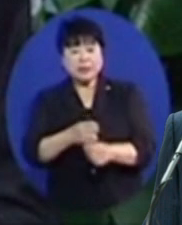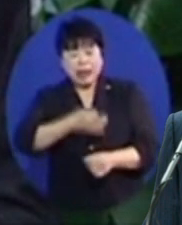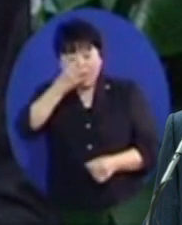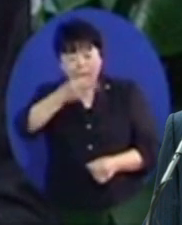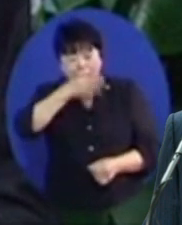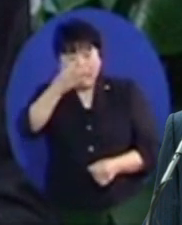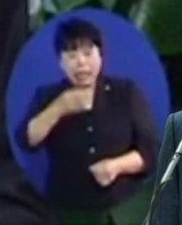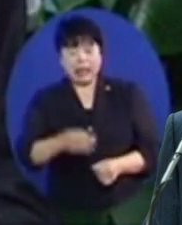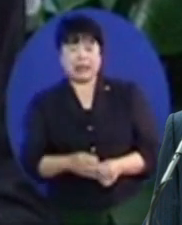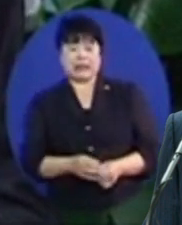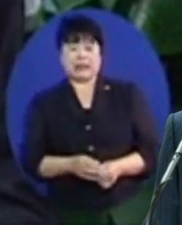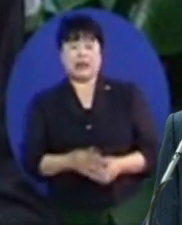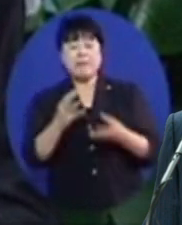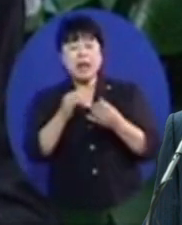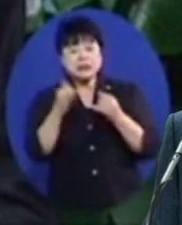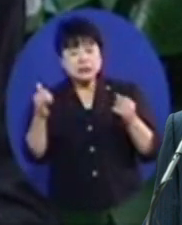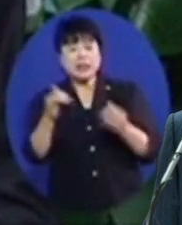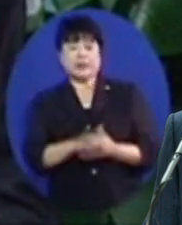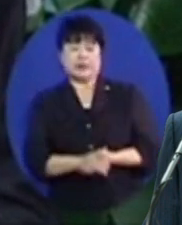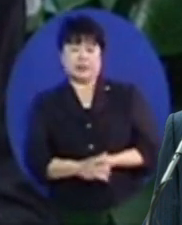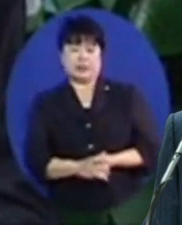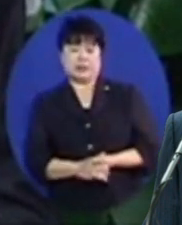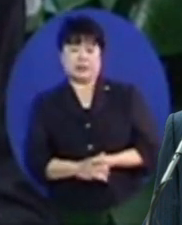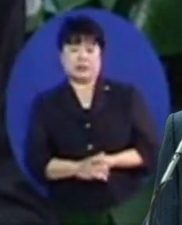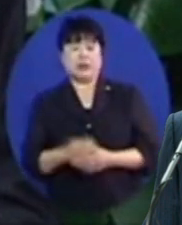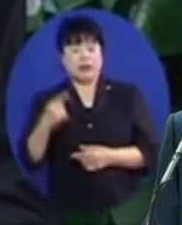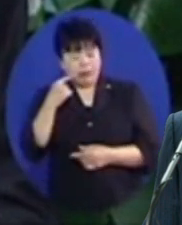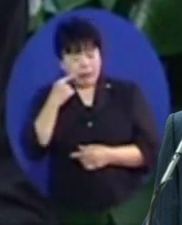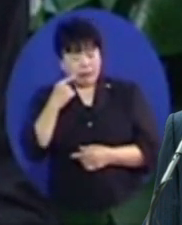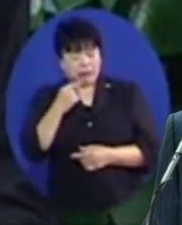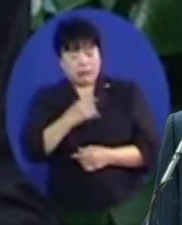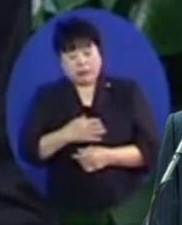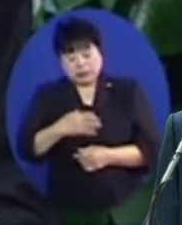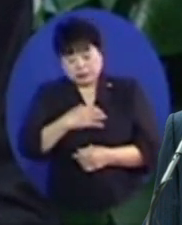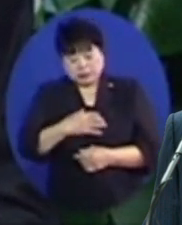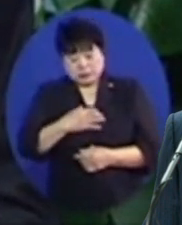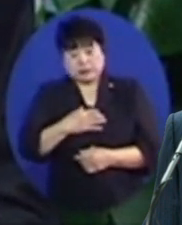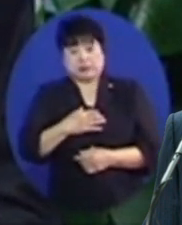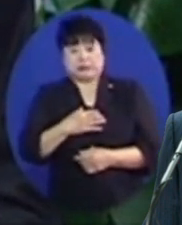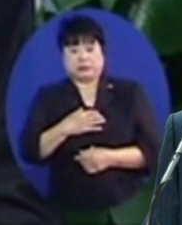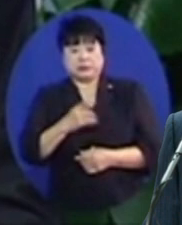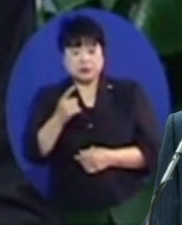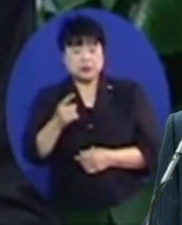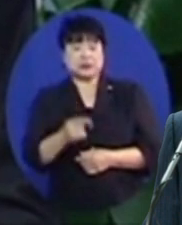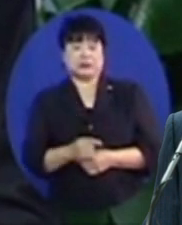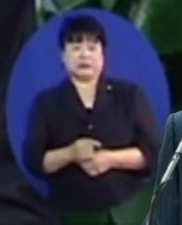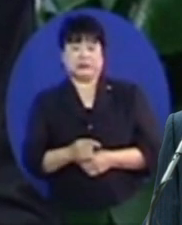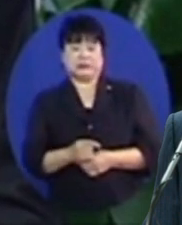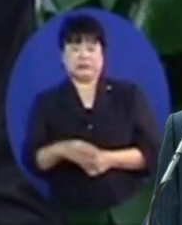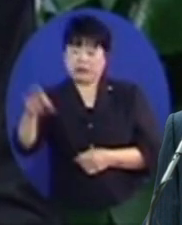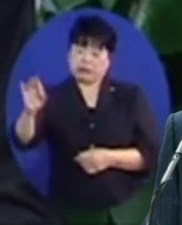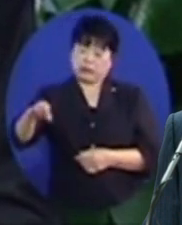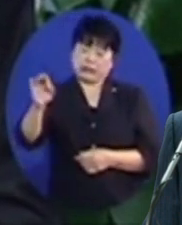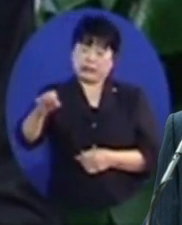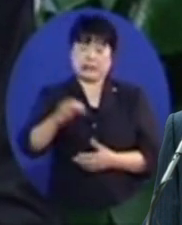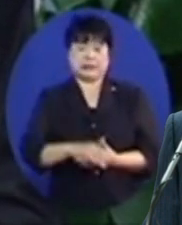말미암아 많은 사람들이 걱정을 하고 있는데 그 바이러스는 아무것도 아닙니다.